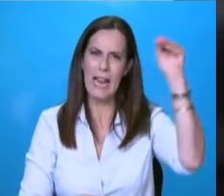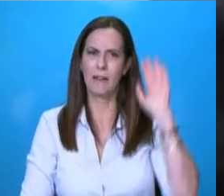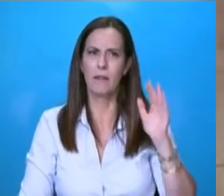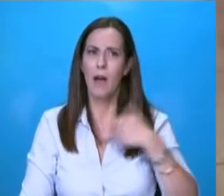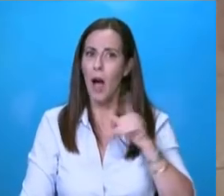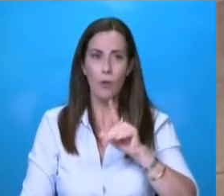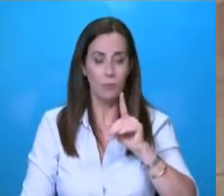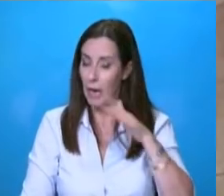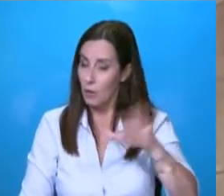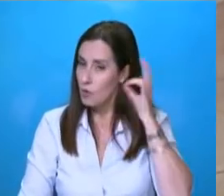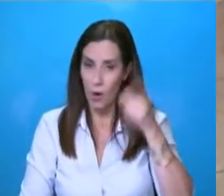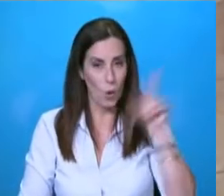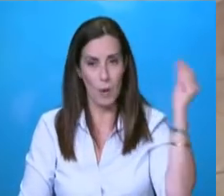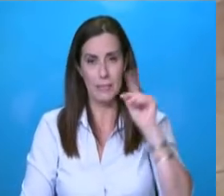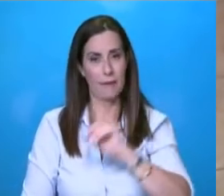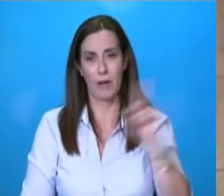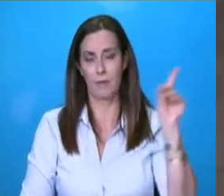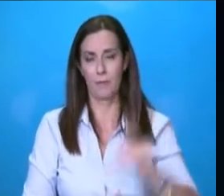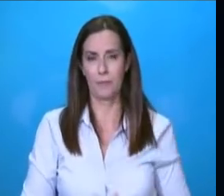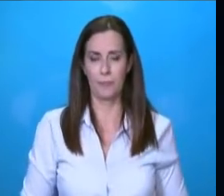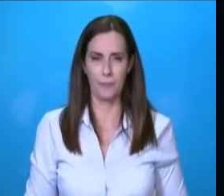לא נשלח את הילדות שלנו לבית ספר.